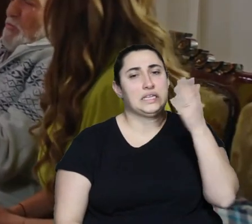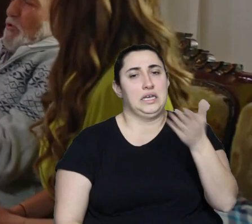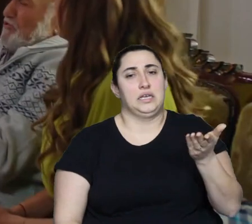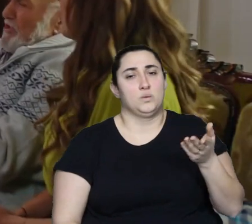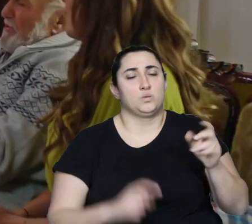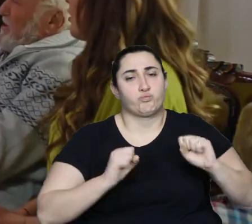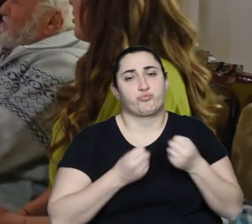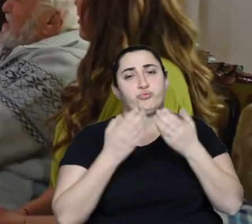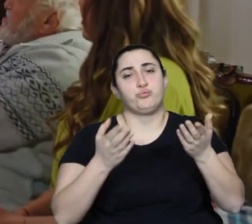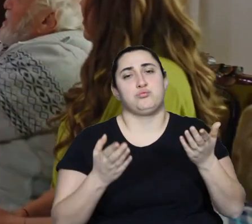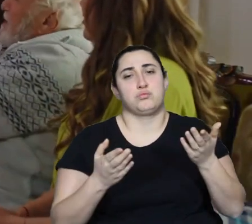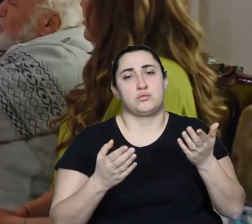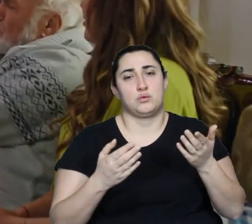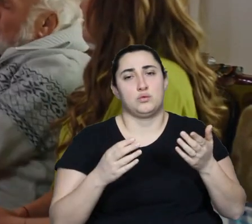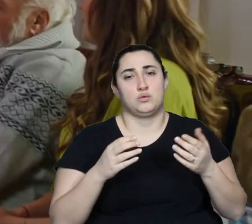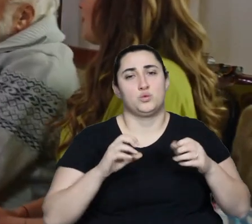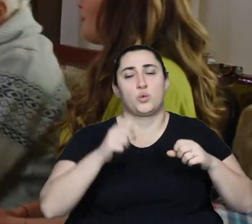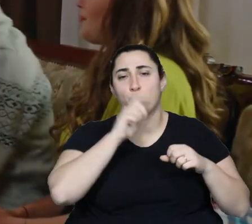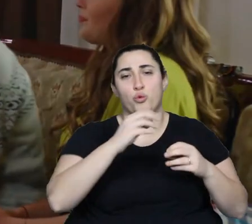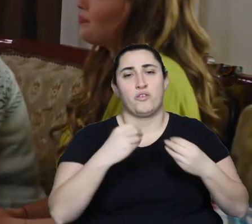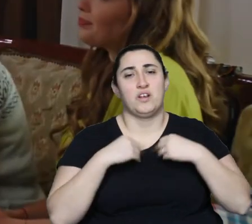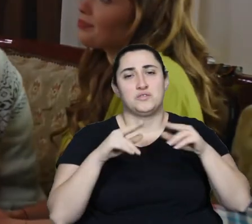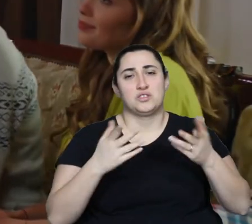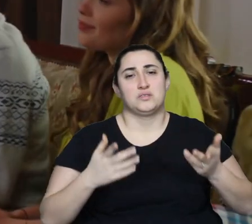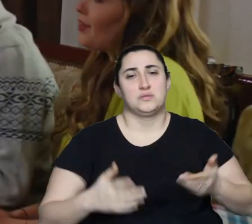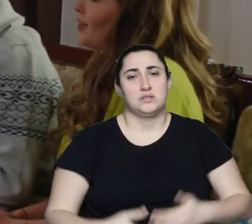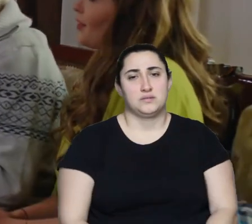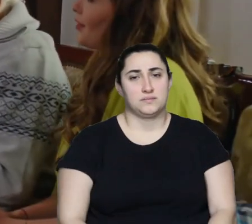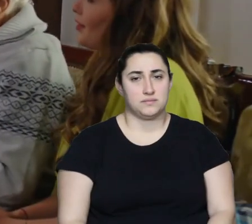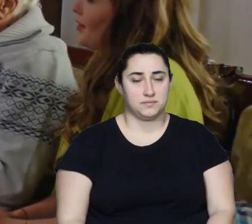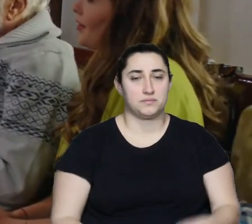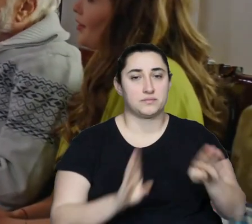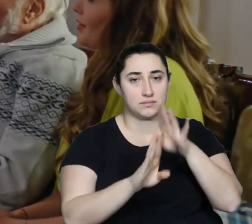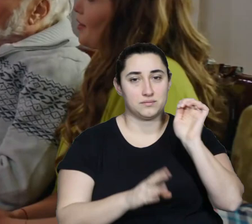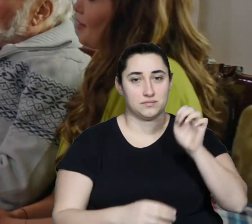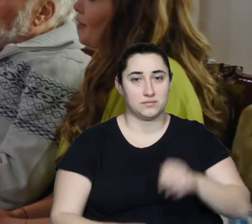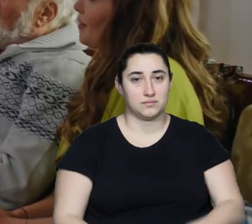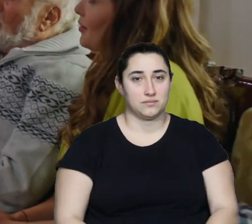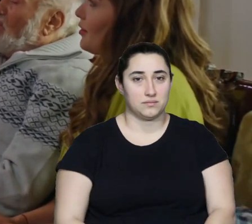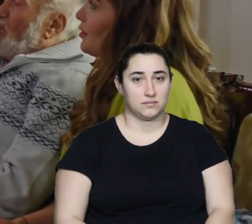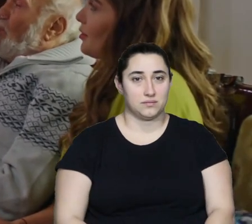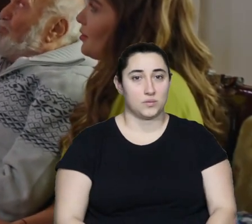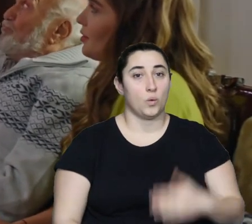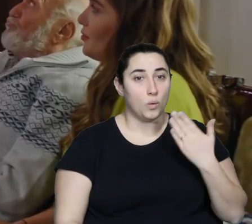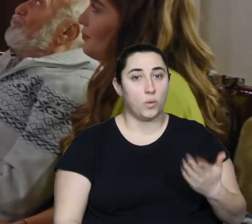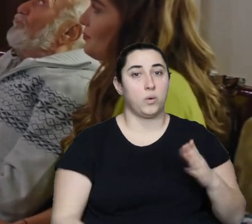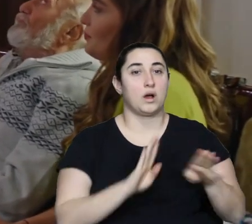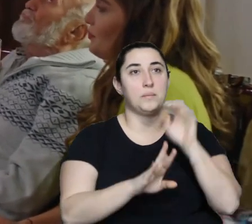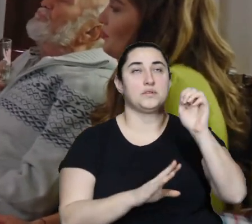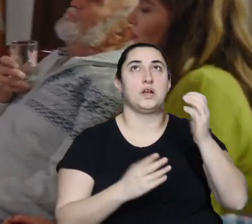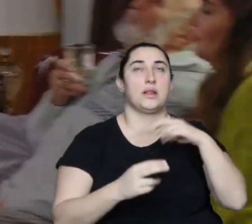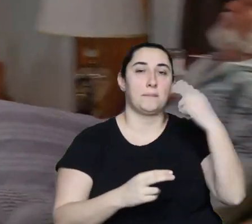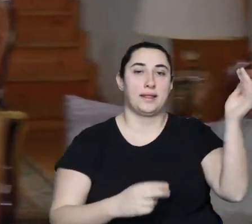bunun? Buz gibi. Sanki bana dondurma getirmiş. İçiyor lıkır lıkır. Oh sonunda kapı